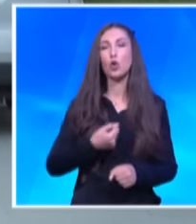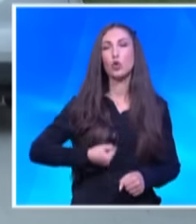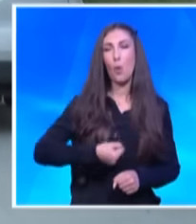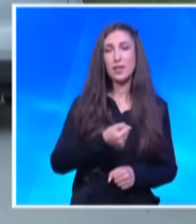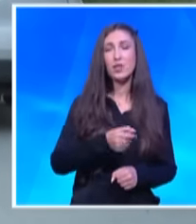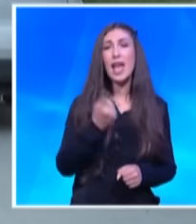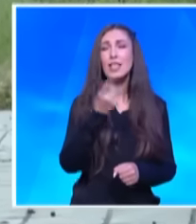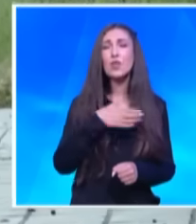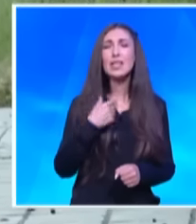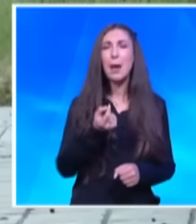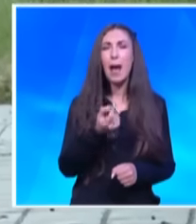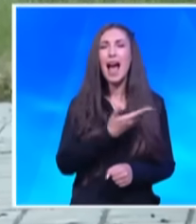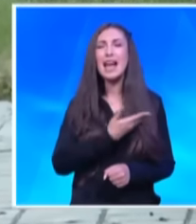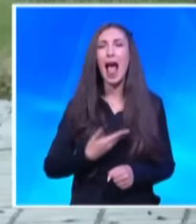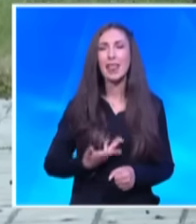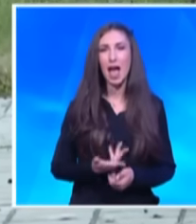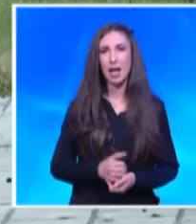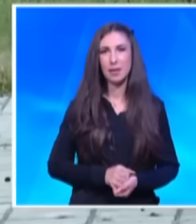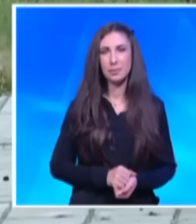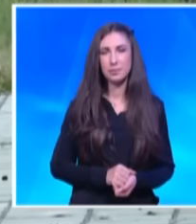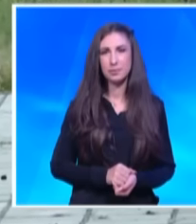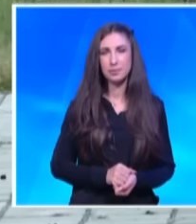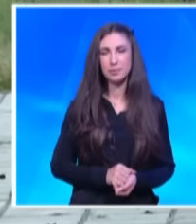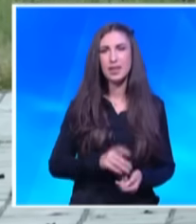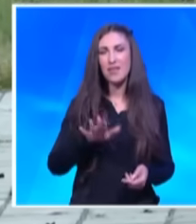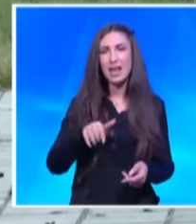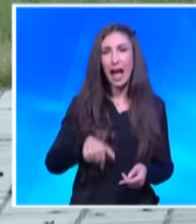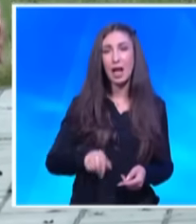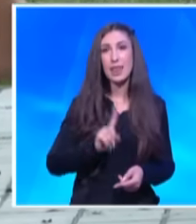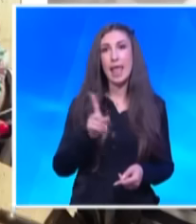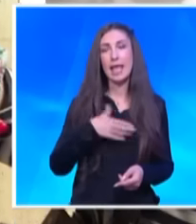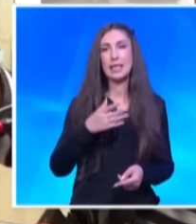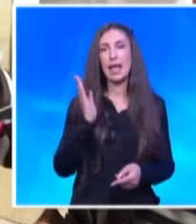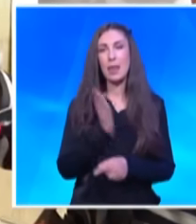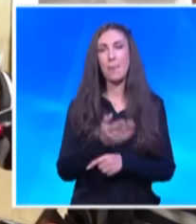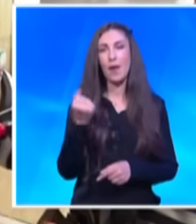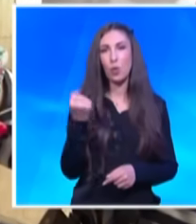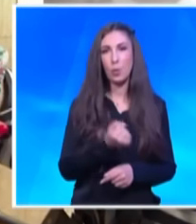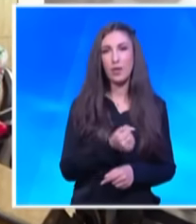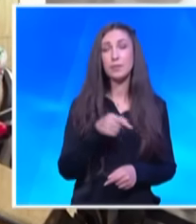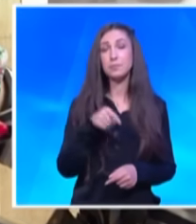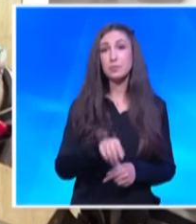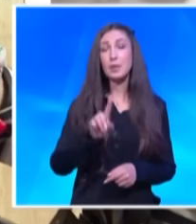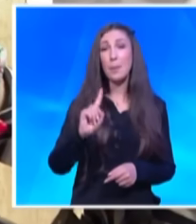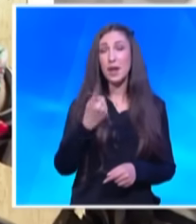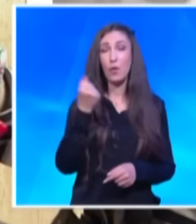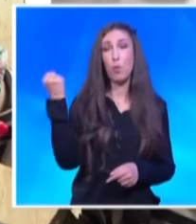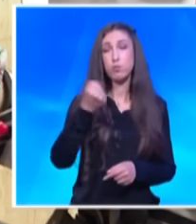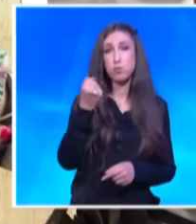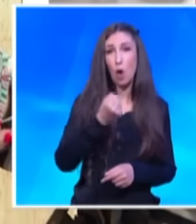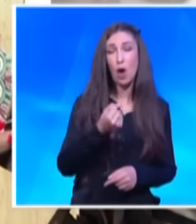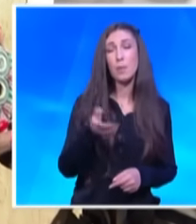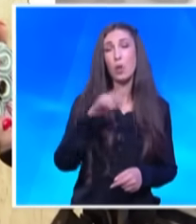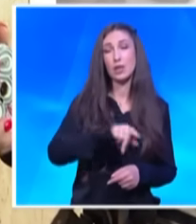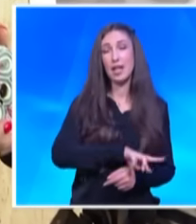Да го нарани, да, ето както го наранил в крака, но не е целял да го уби. Той отива, нанася първо побоя, после